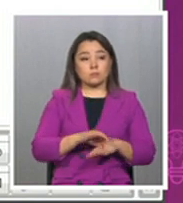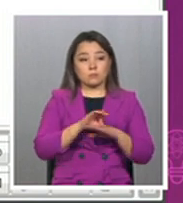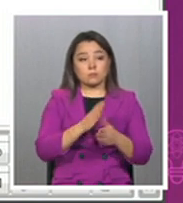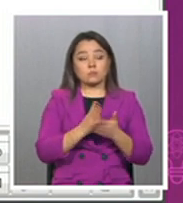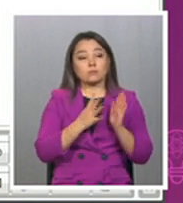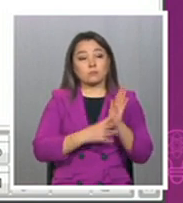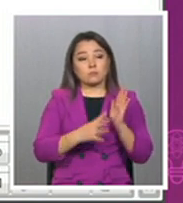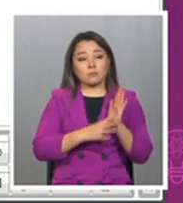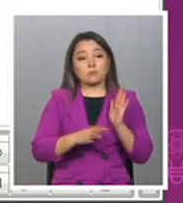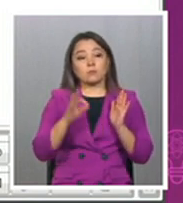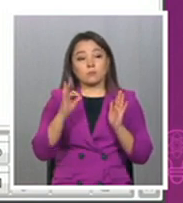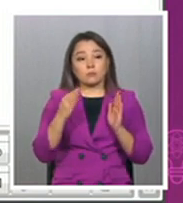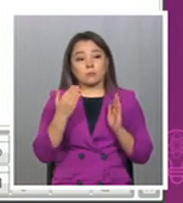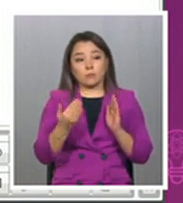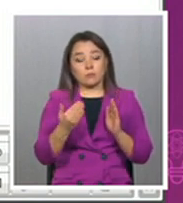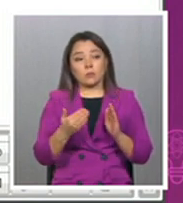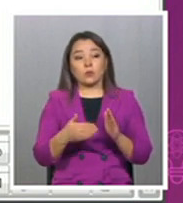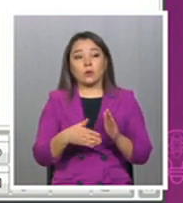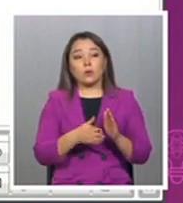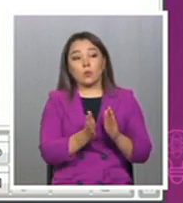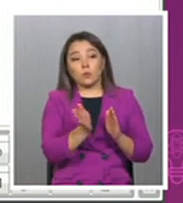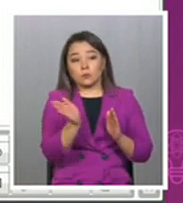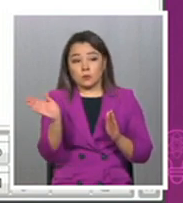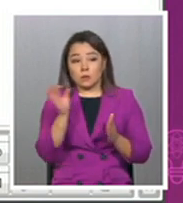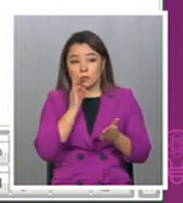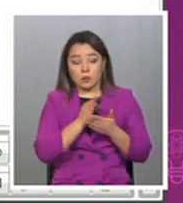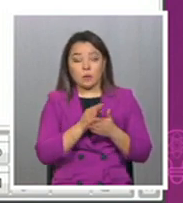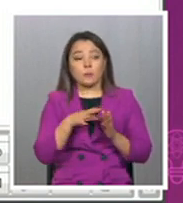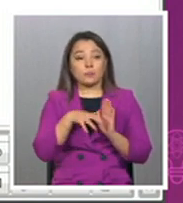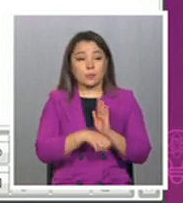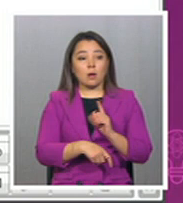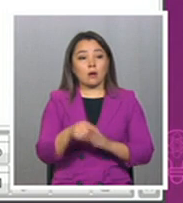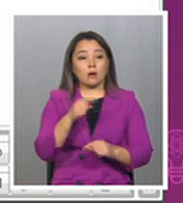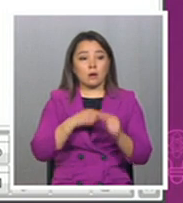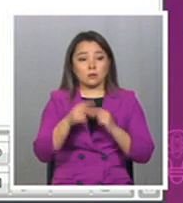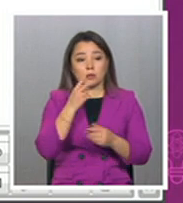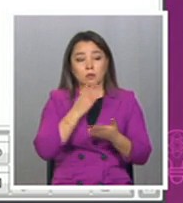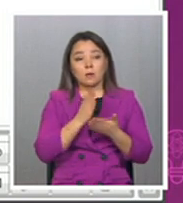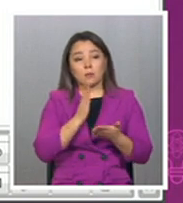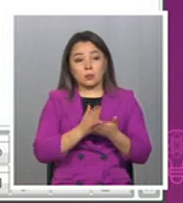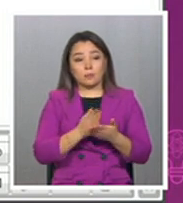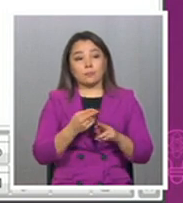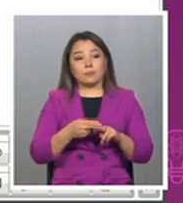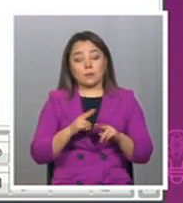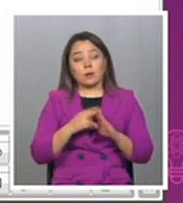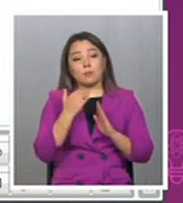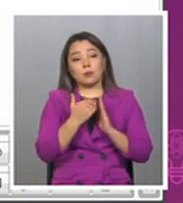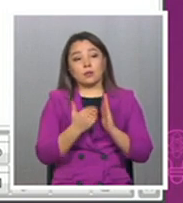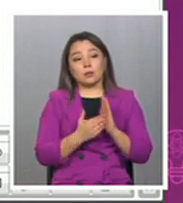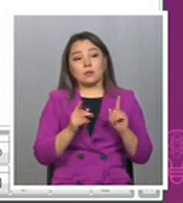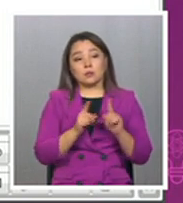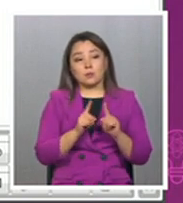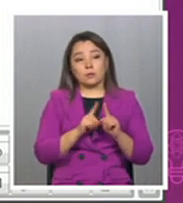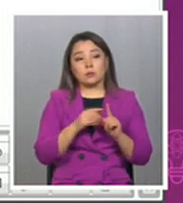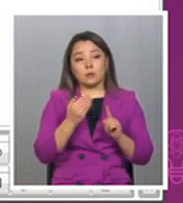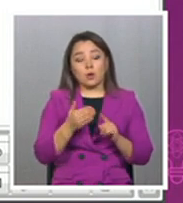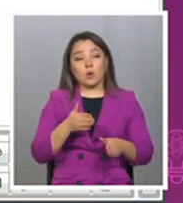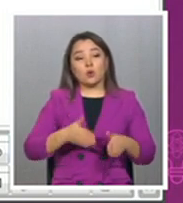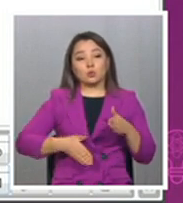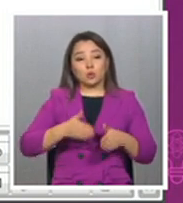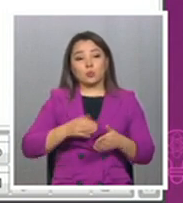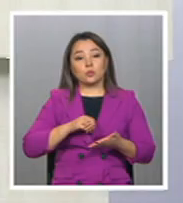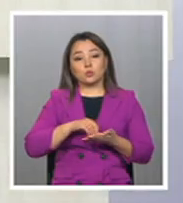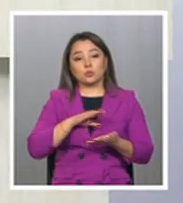90 градус оң жаққа бұрылса, соңында кері қарай қайтады. Енді бағдарламаны роботқа